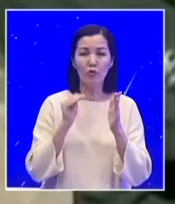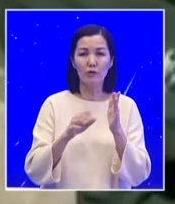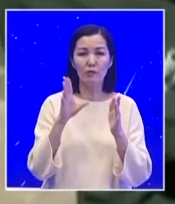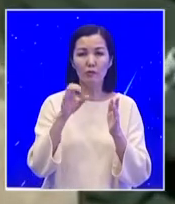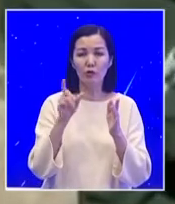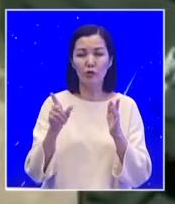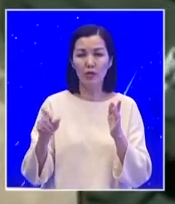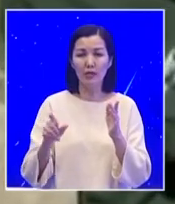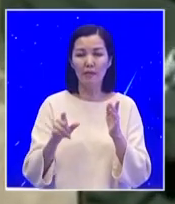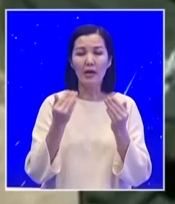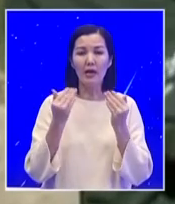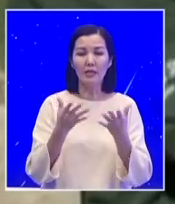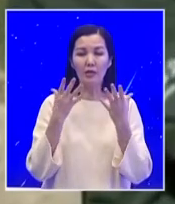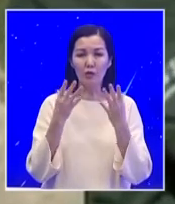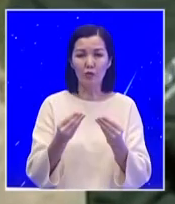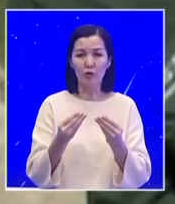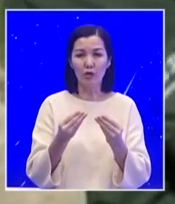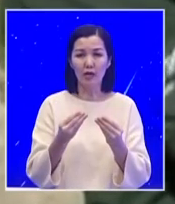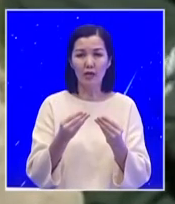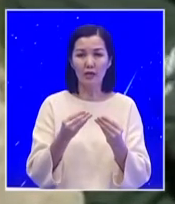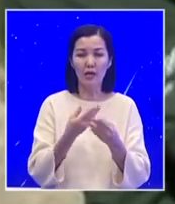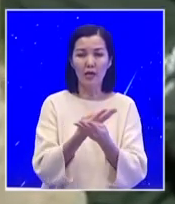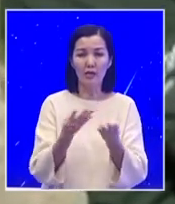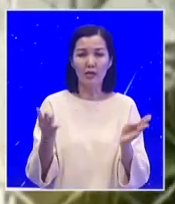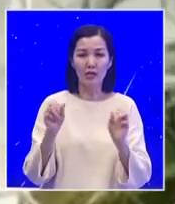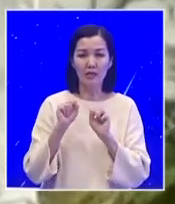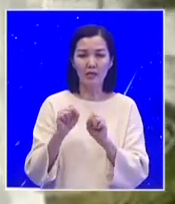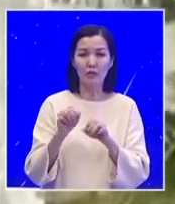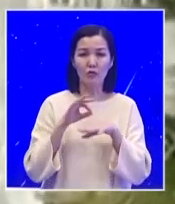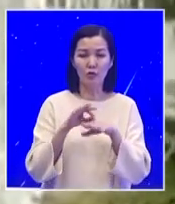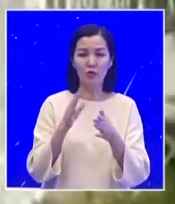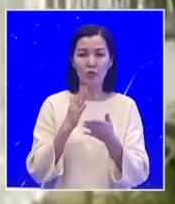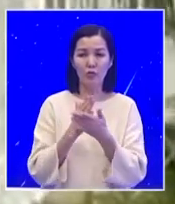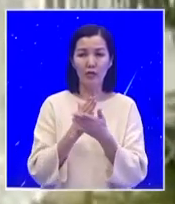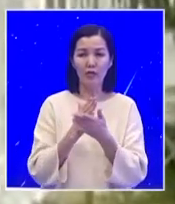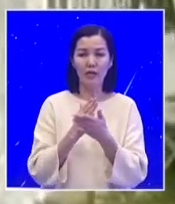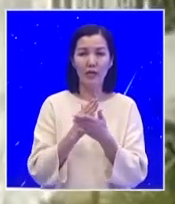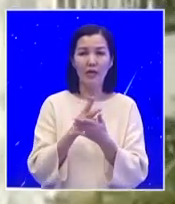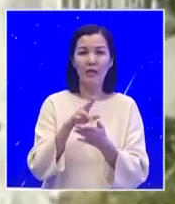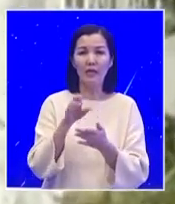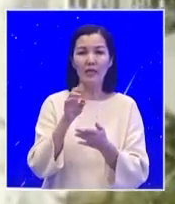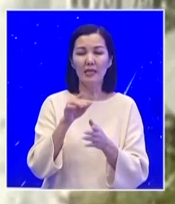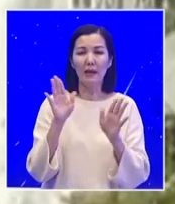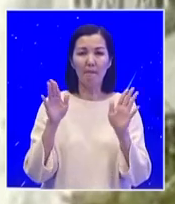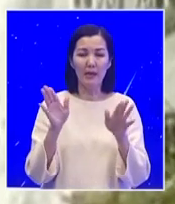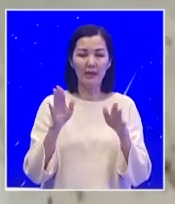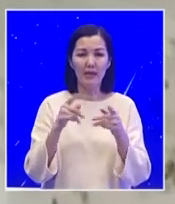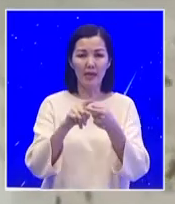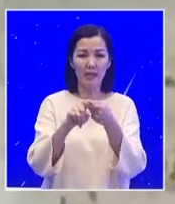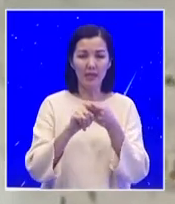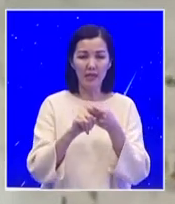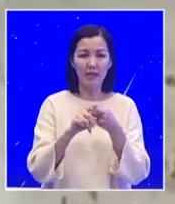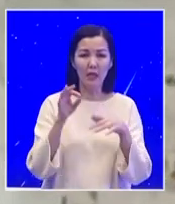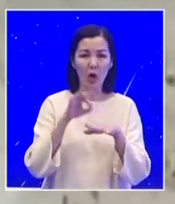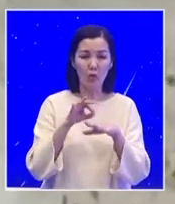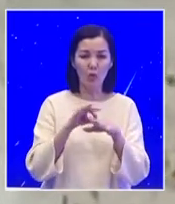9500-ге жоқ. Мамандар қазіргі таңда зарарсыздандыру жұмыстарын жүргізіп жатыр. Негізінен денге безгегі масалар арқылы таралатын жұқпалы